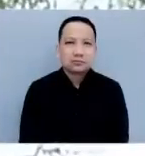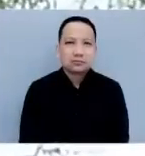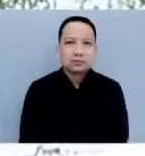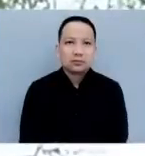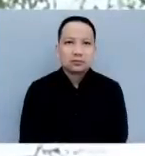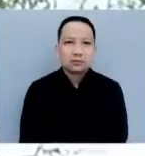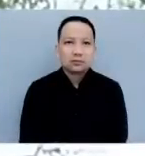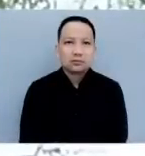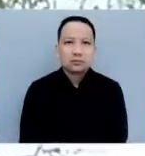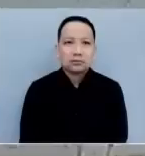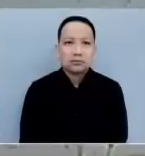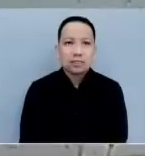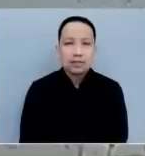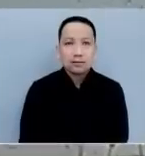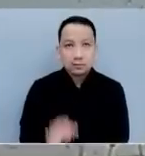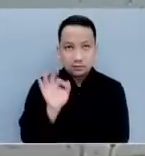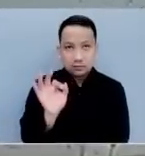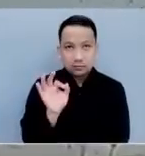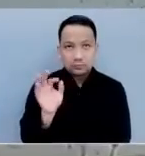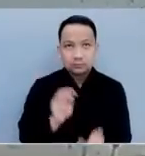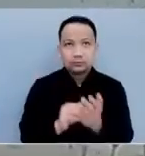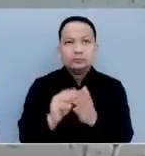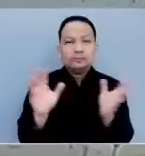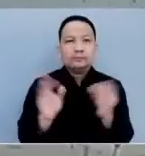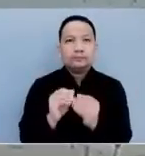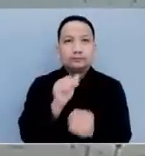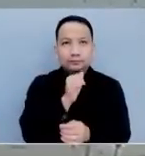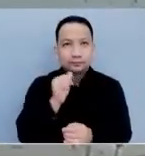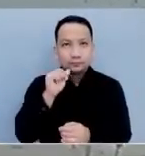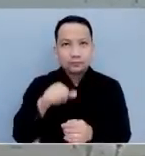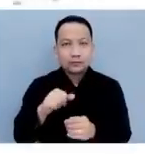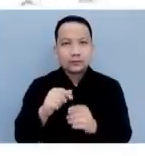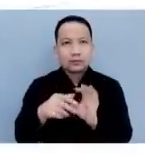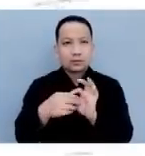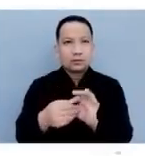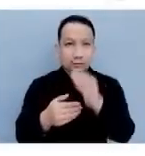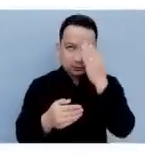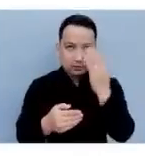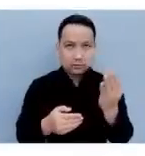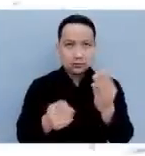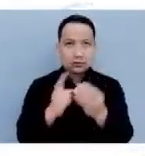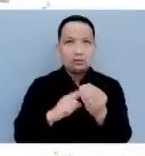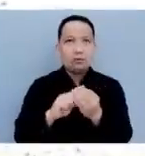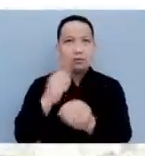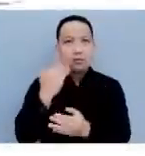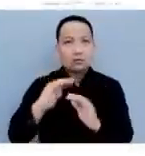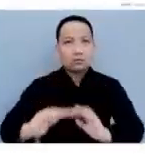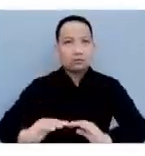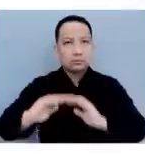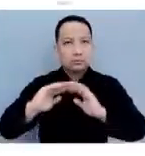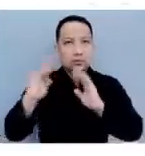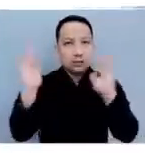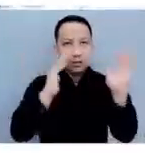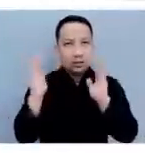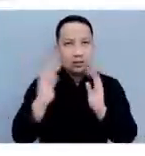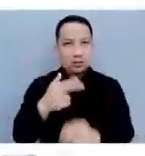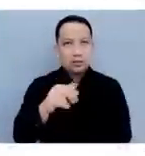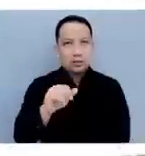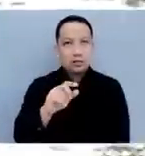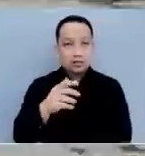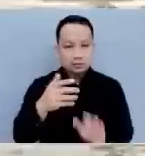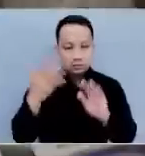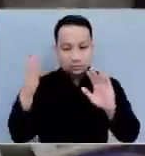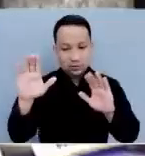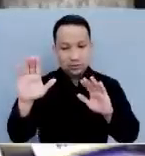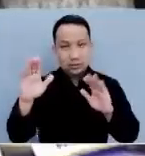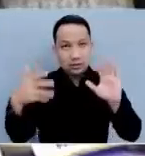Higit 90 million pesos na ang pinsala sa sektor ng agrikultura sa probinsya ng Bulacan, dulot ng pagbaha ng dalang habagat at mga bagyong Egay at